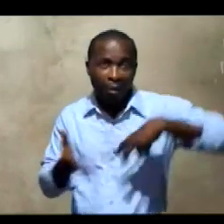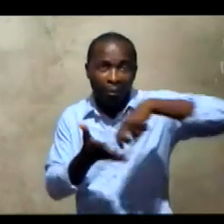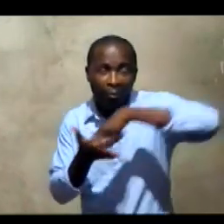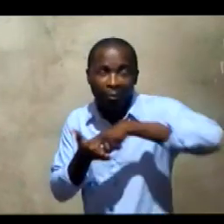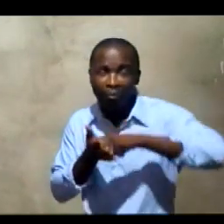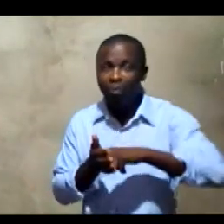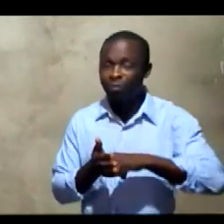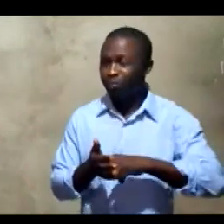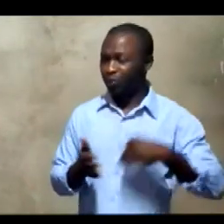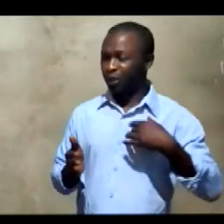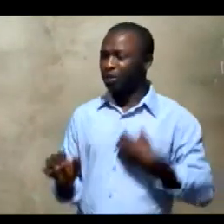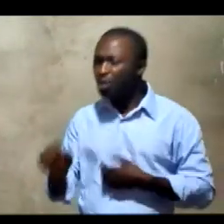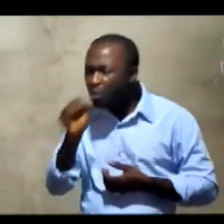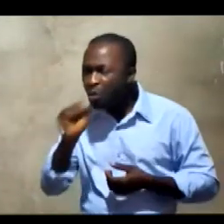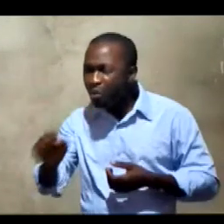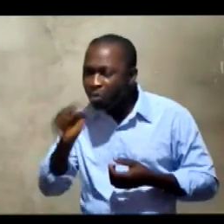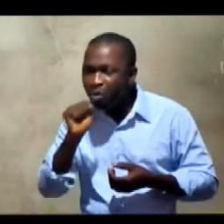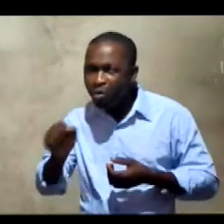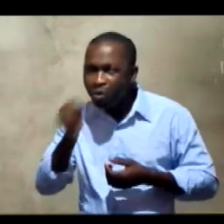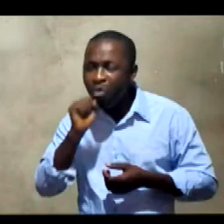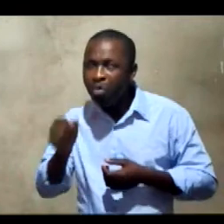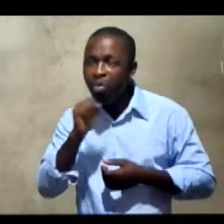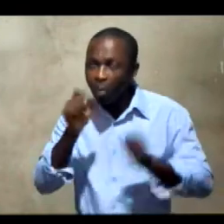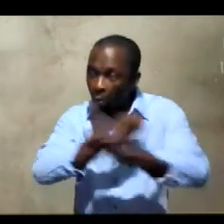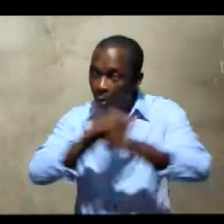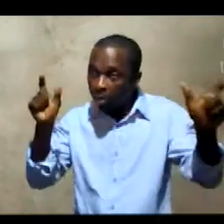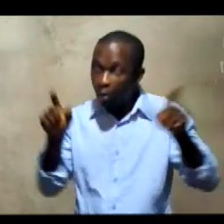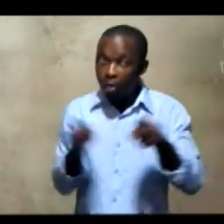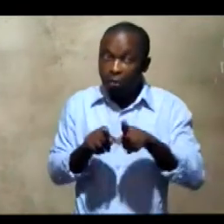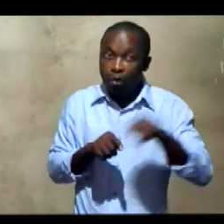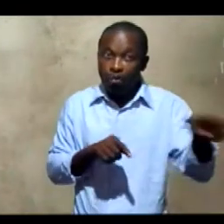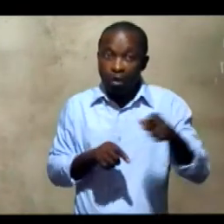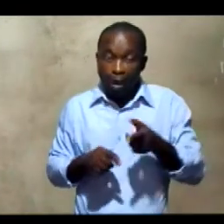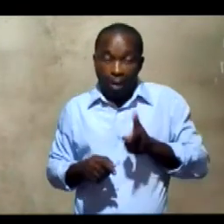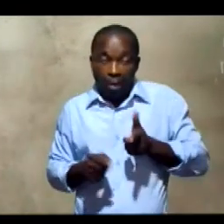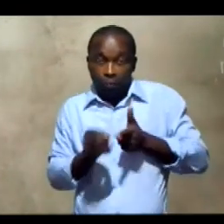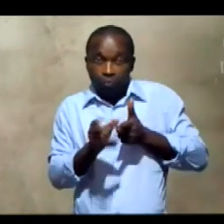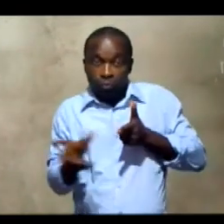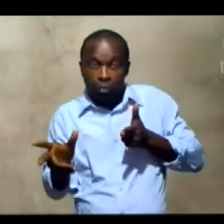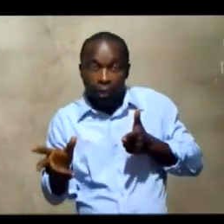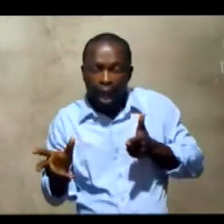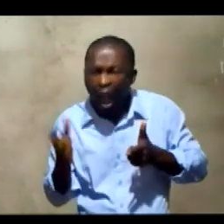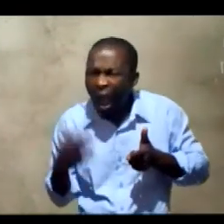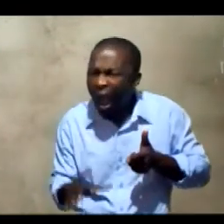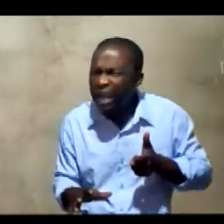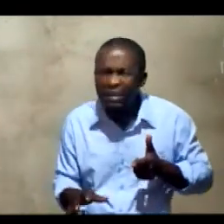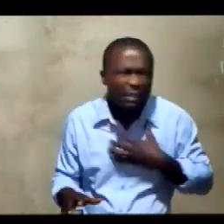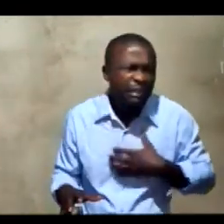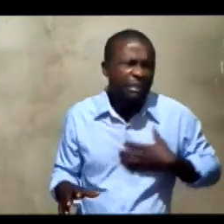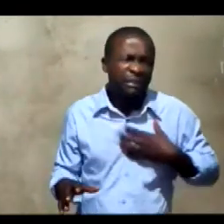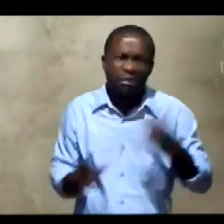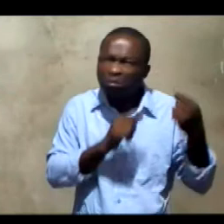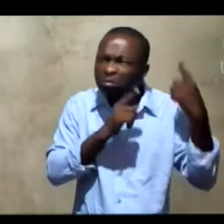présumé suspect n'a pas été présenté aux médias car l'enquête suit encore son cours. Ce n'est pas la première fois que l'homme en question est accusé